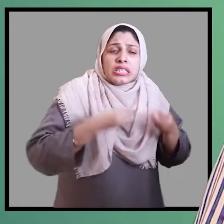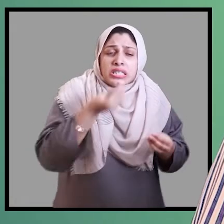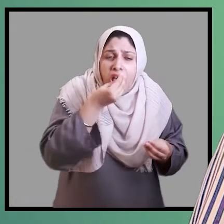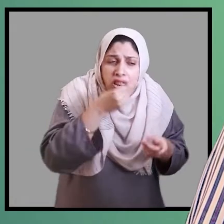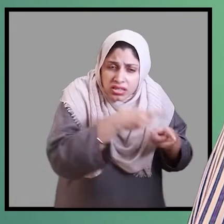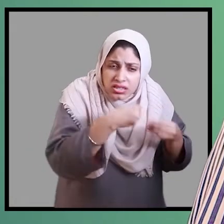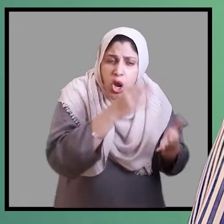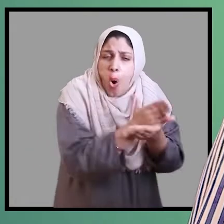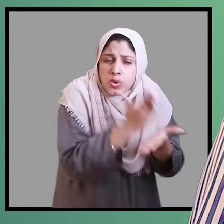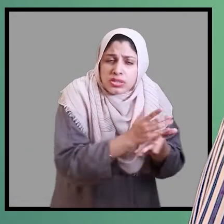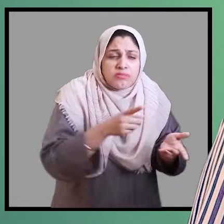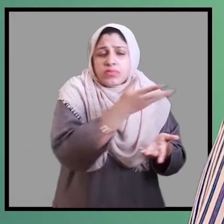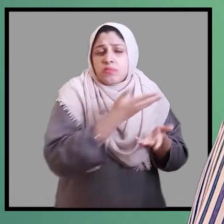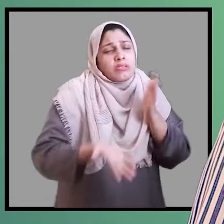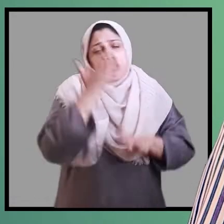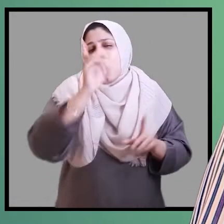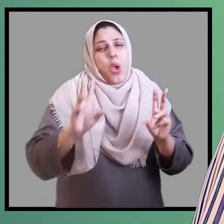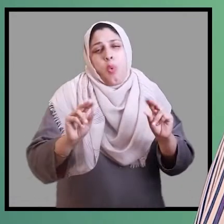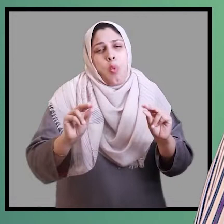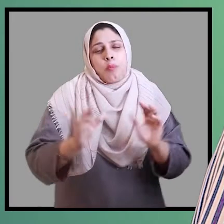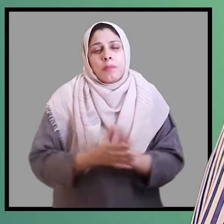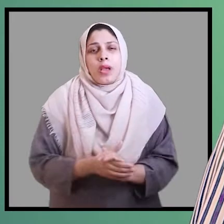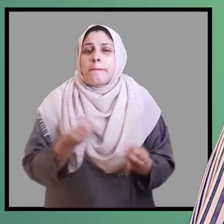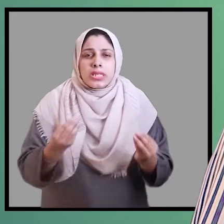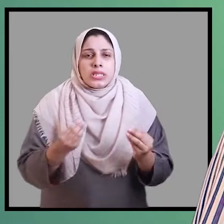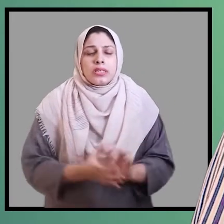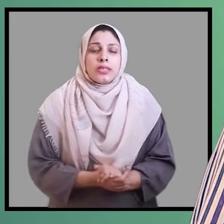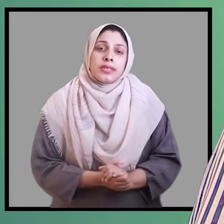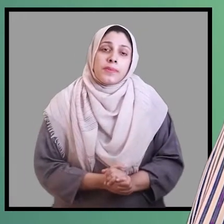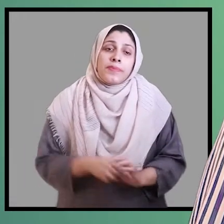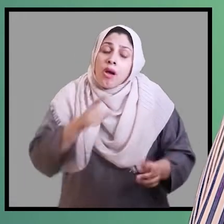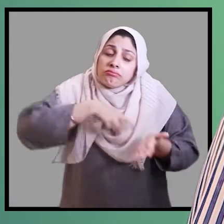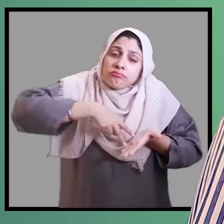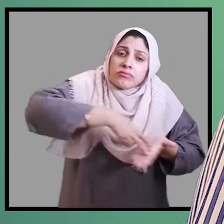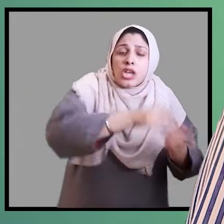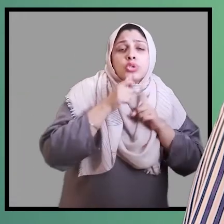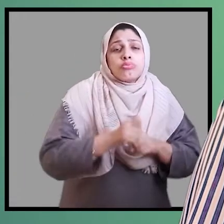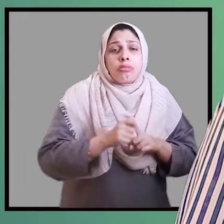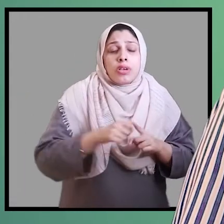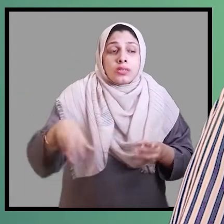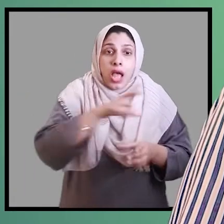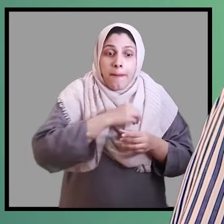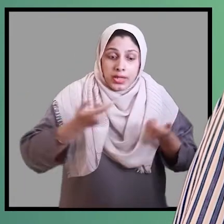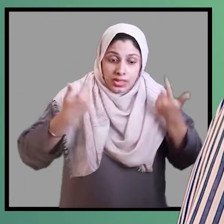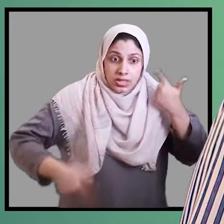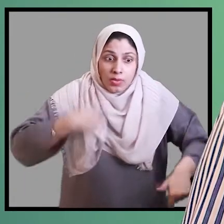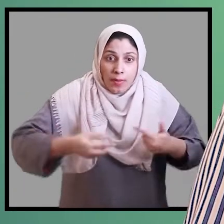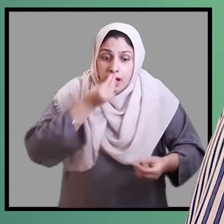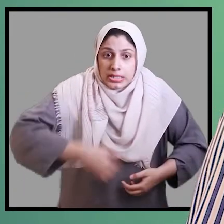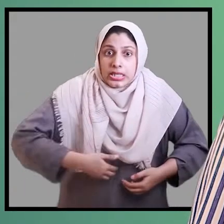इस्तेमाल करें और ज़्यादा हाई कैलोरी फूड जैसे हाई प्रोटीन और फैट कंटेंट वाली फूड्स हैं वो ना ले